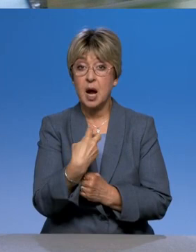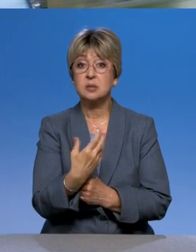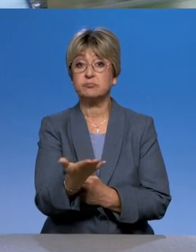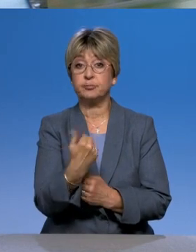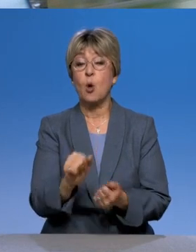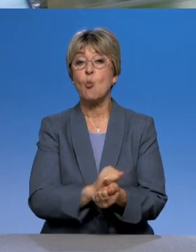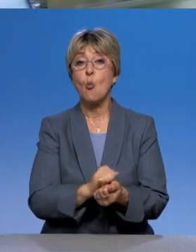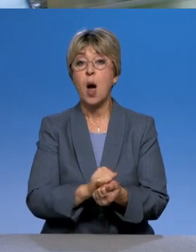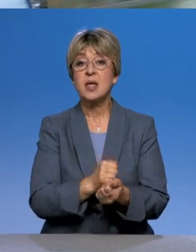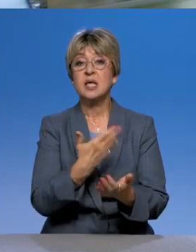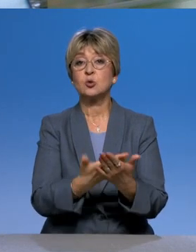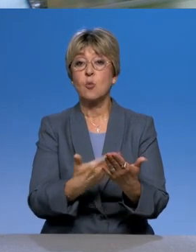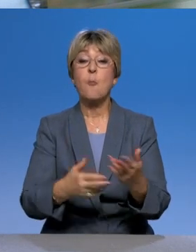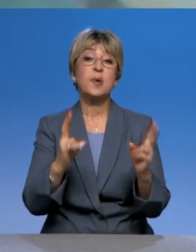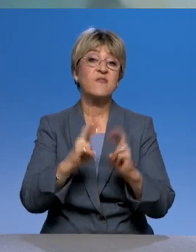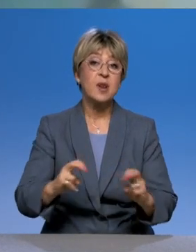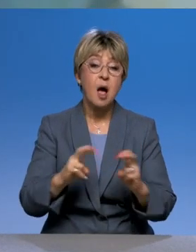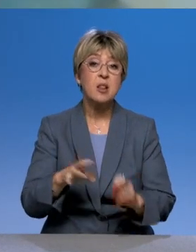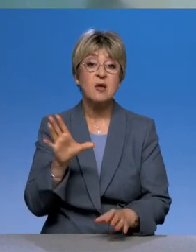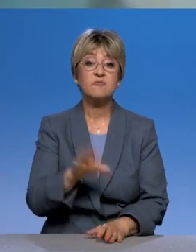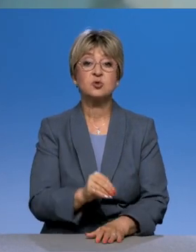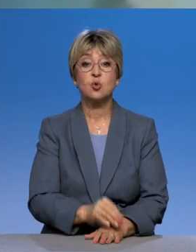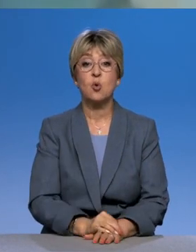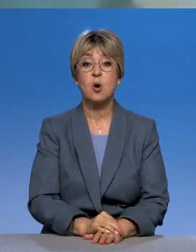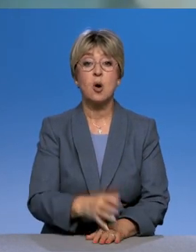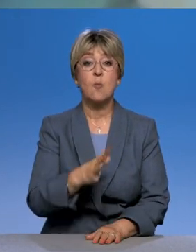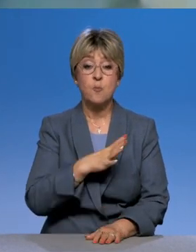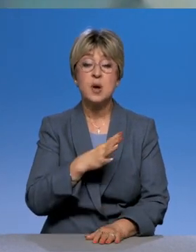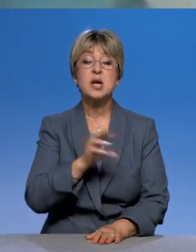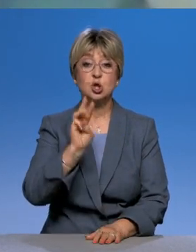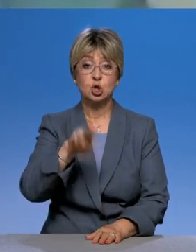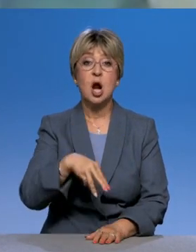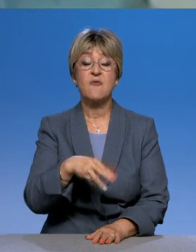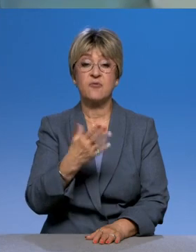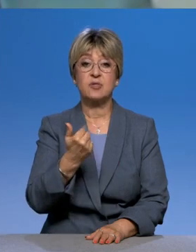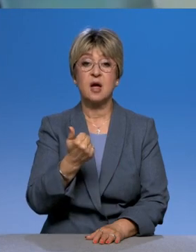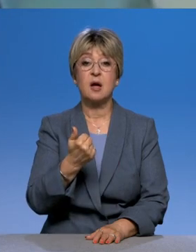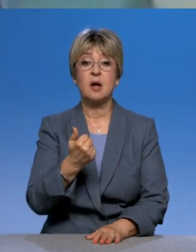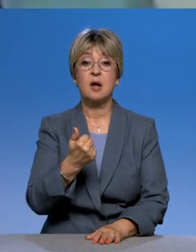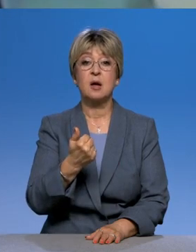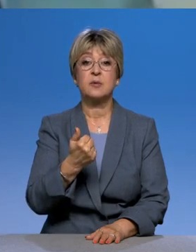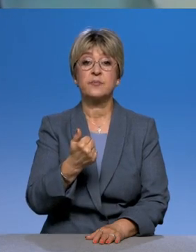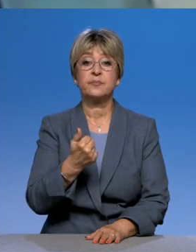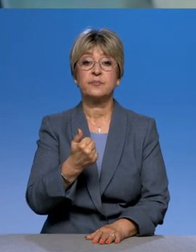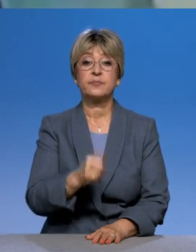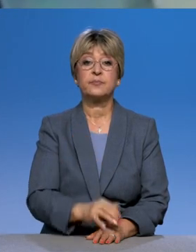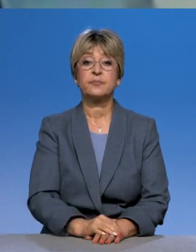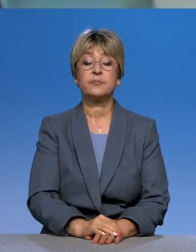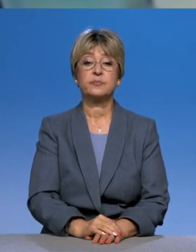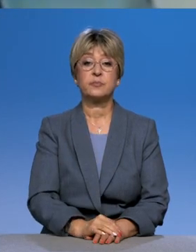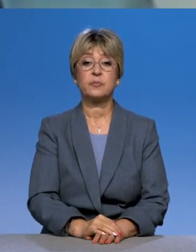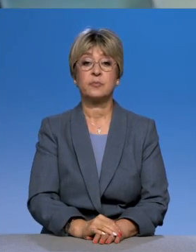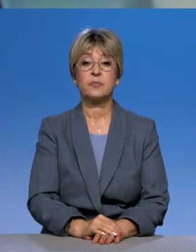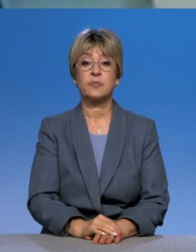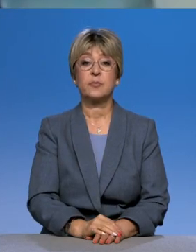бумаги, проверяла это все. Даже, по-моему, были штрафы, я не помню, год или полтора назад. Вы знаете, девушка